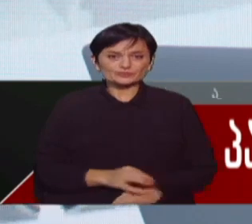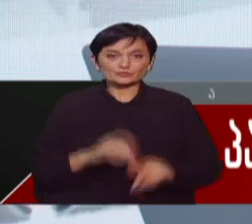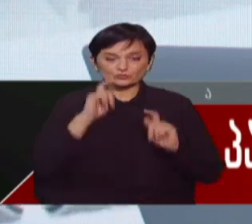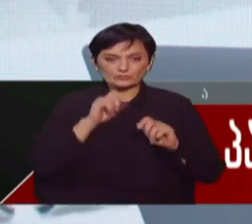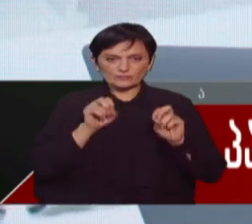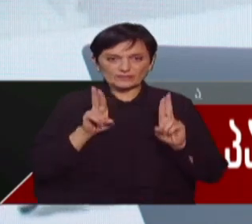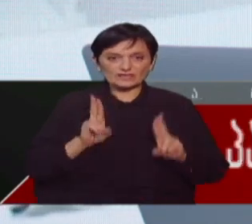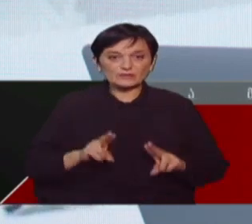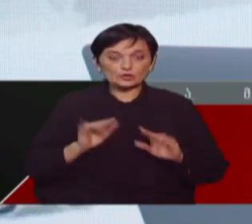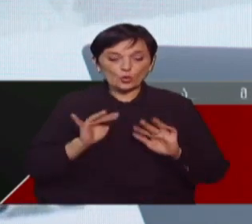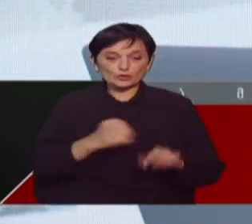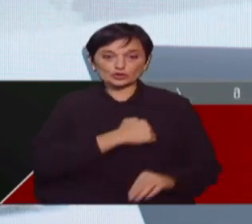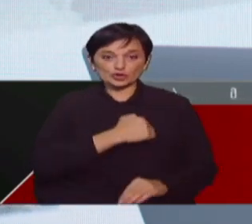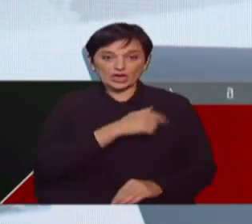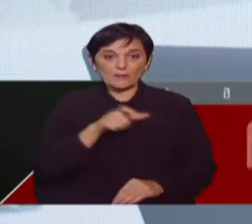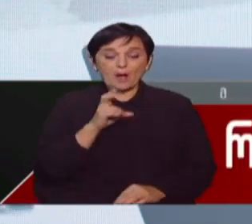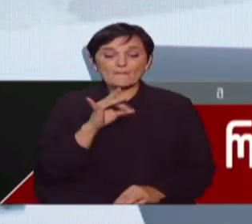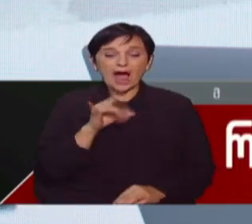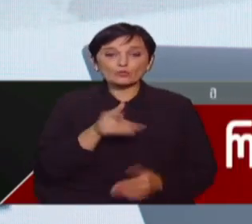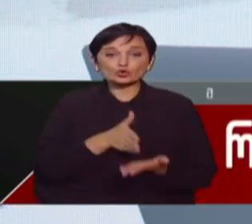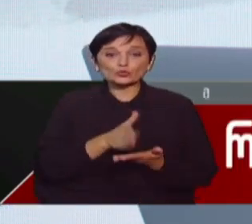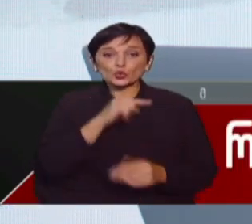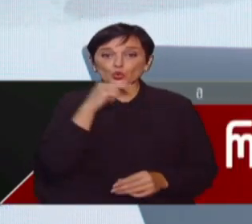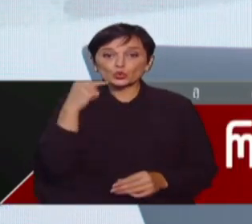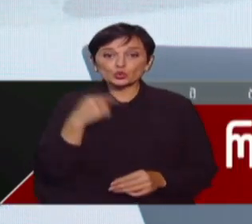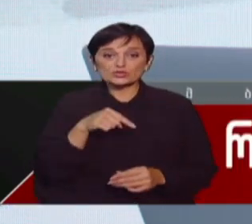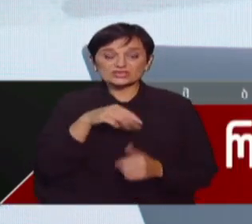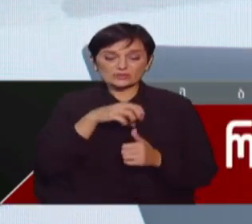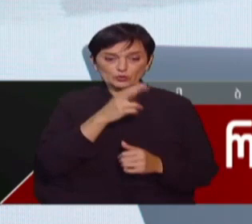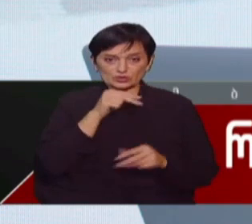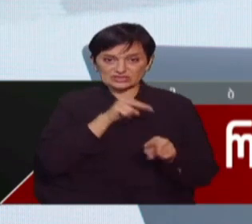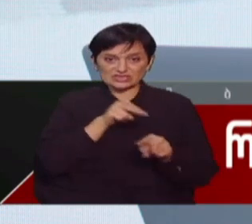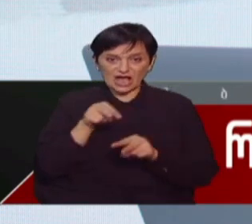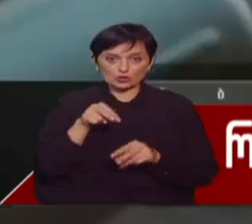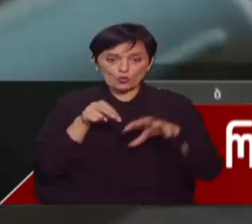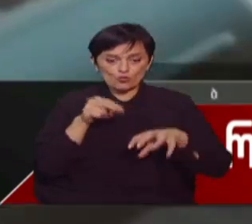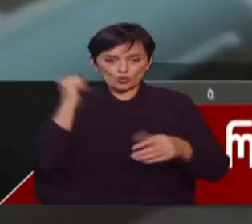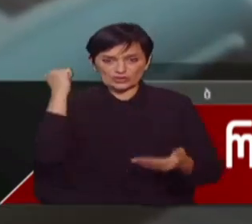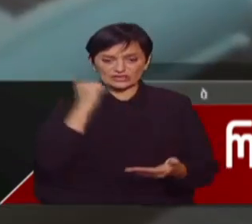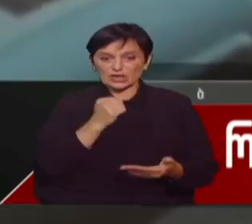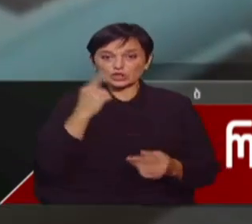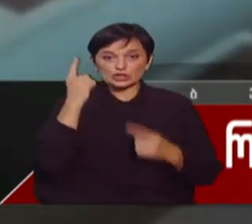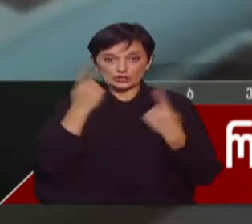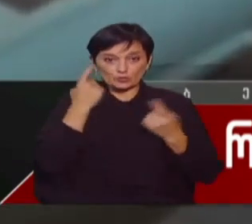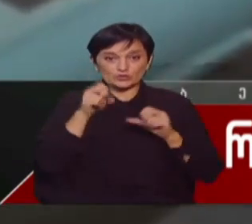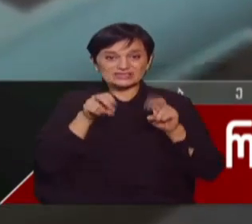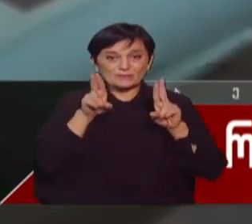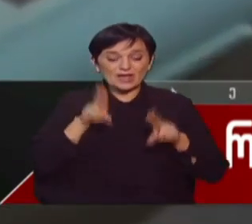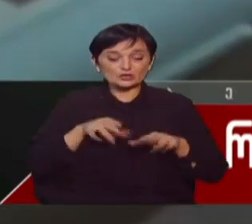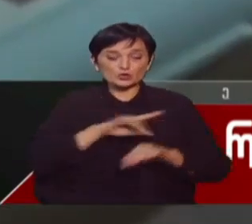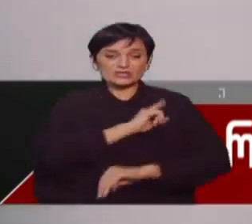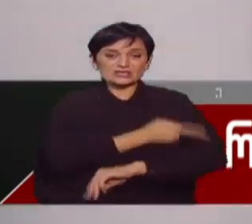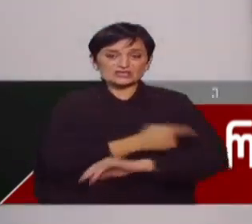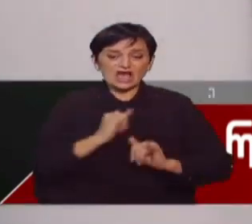Ukrajinis specialuri operatsiebis jariskatseba Bakhmutis mimartulebit rusebis sametauro da sadamkvirblo punkts daartqes informatsia specialuri operatsiebis